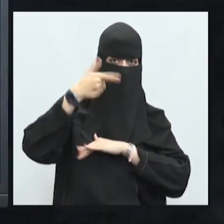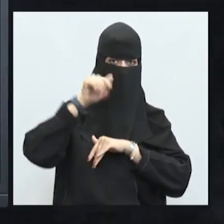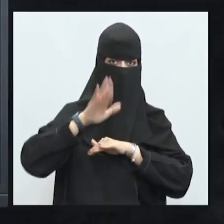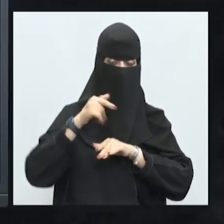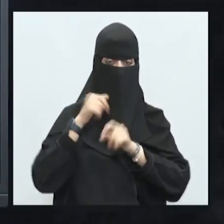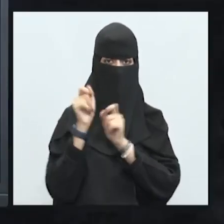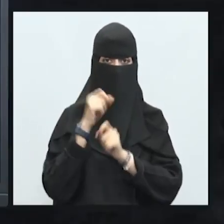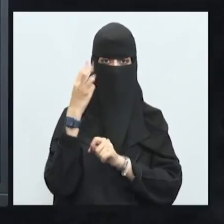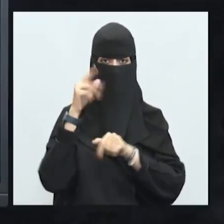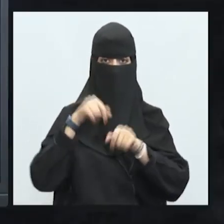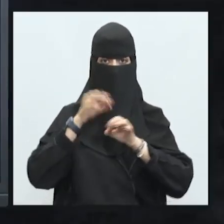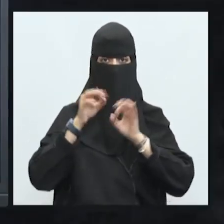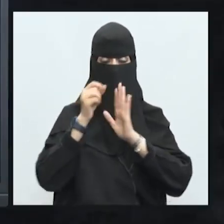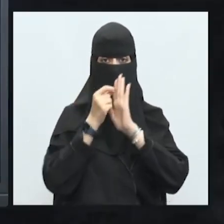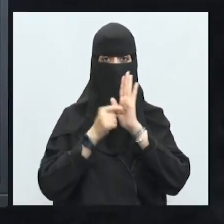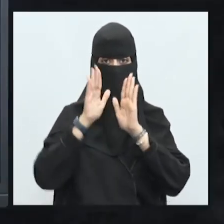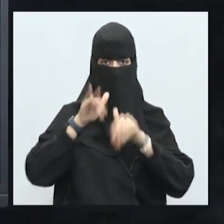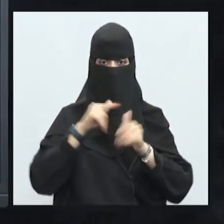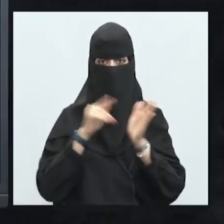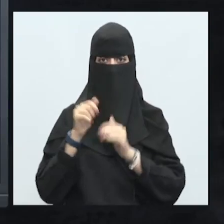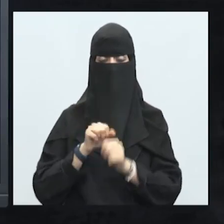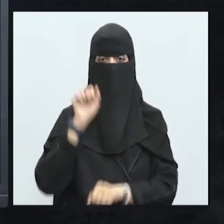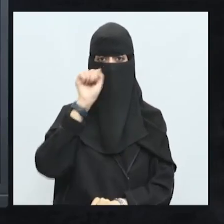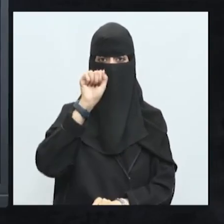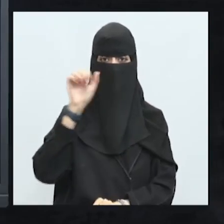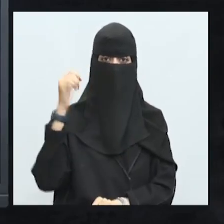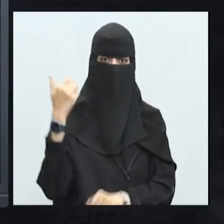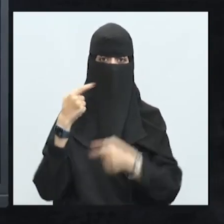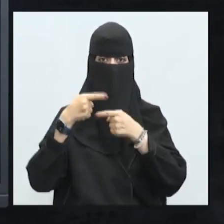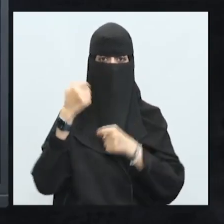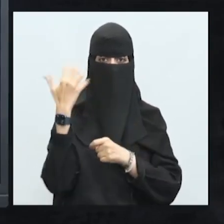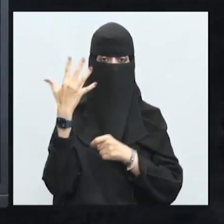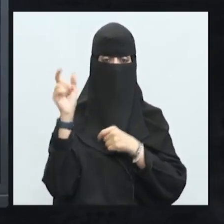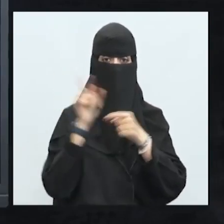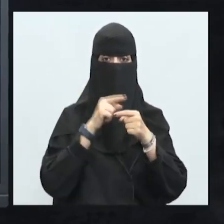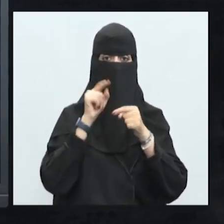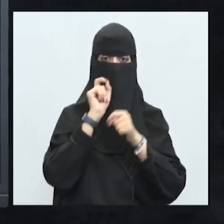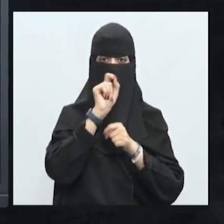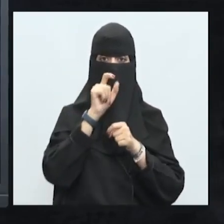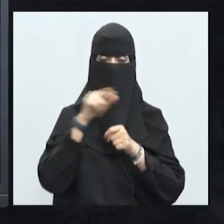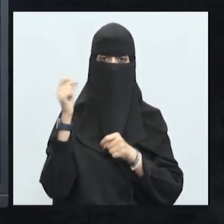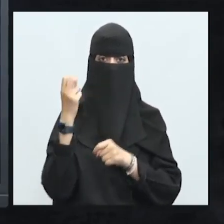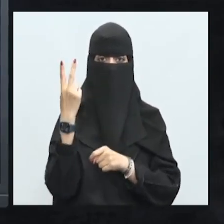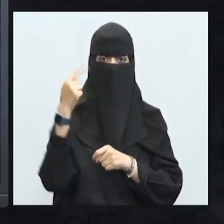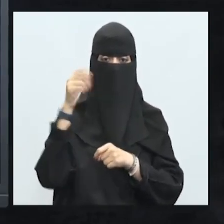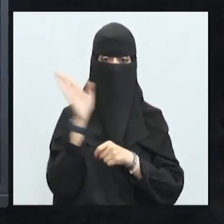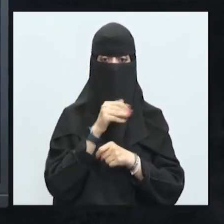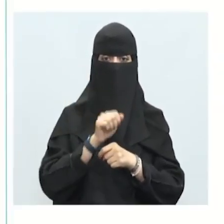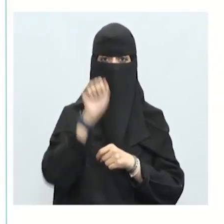مستخدما القيم التاليه a تساوي 5 وبي تساوي 12 والسي تساوي